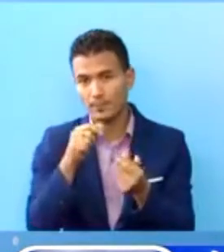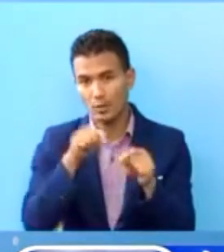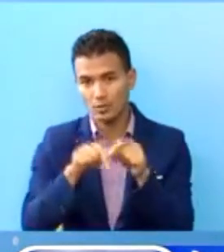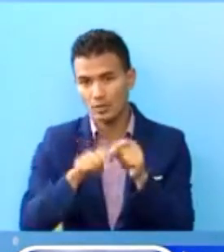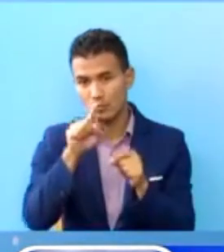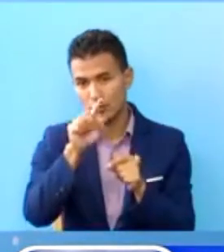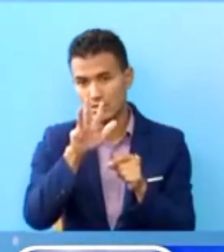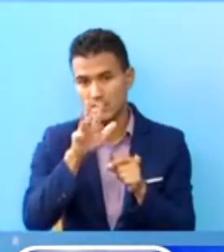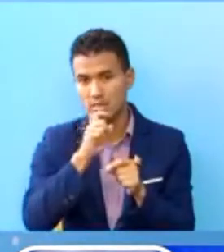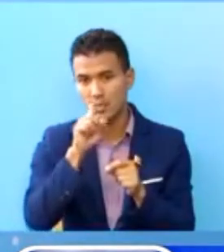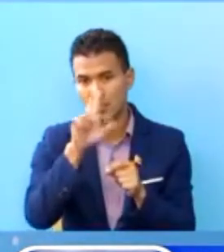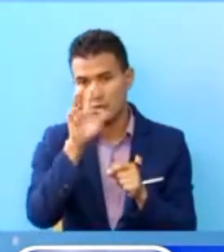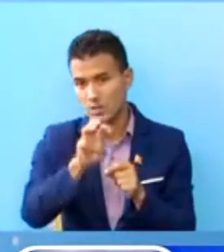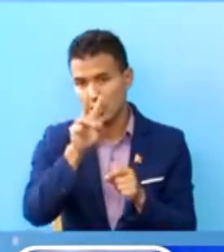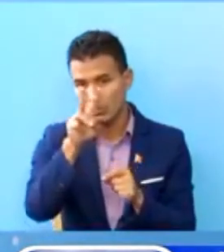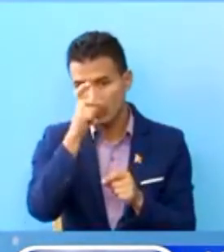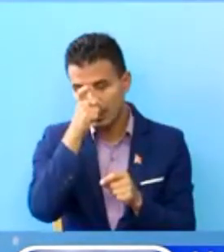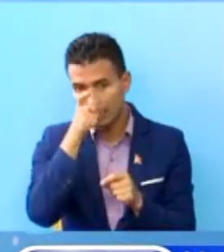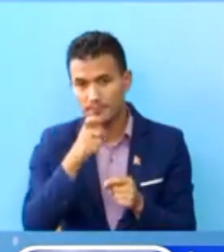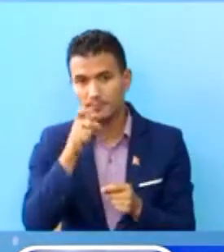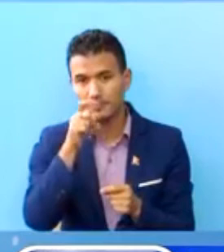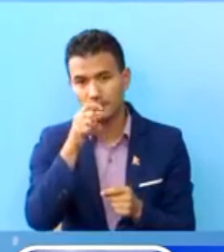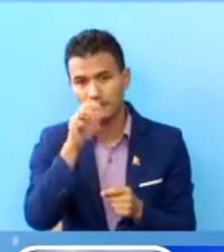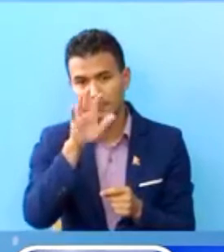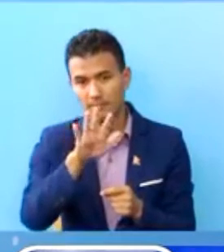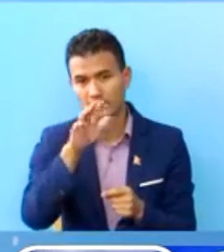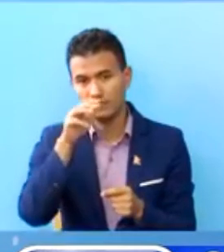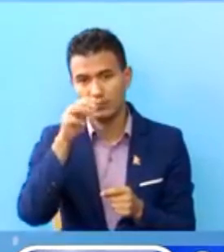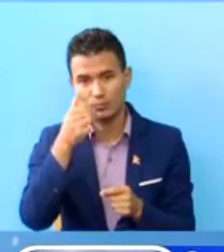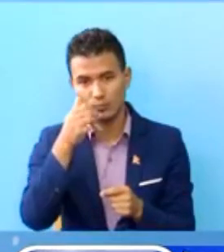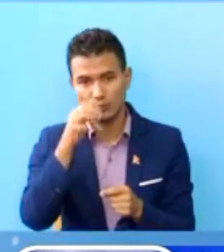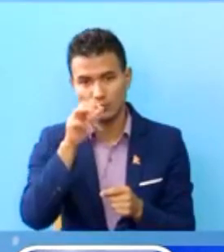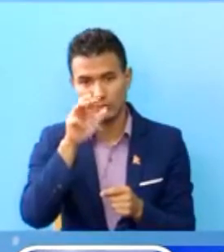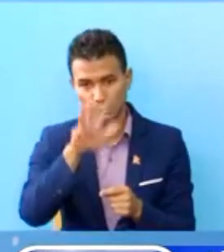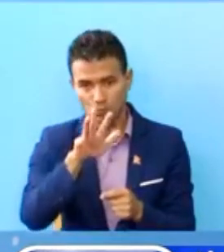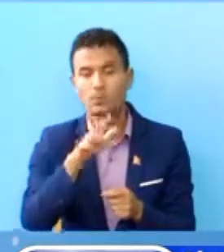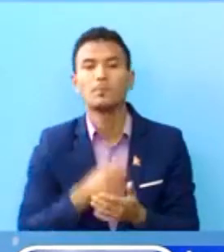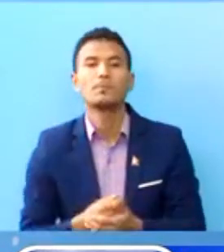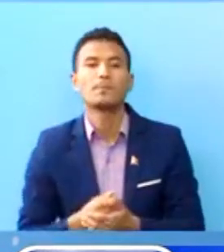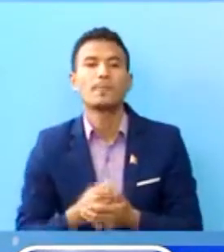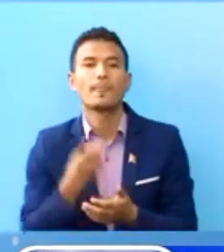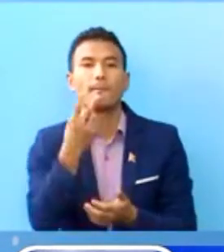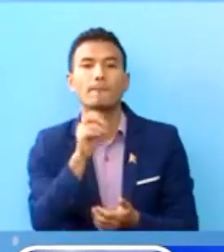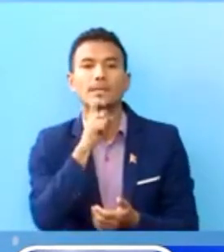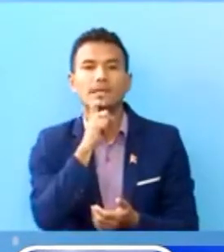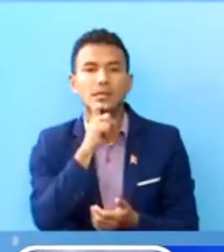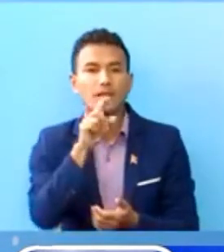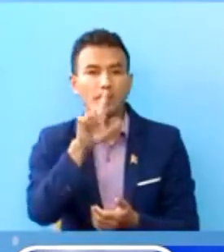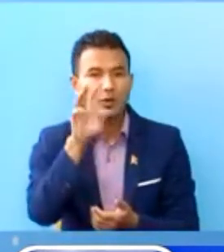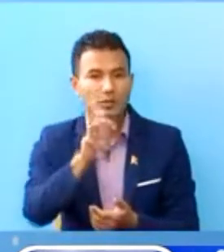असार 19 गते 15,269, 20 गते